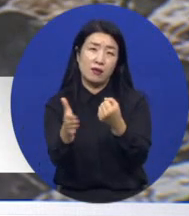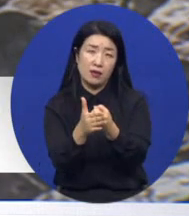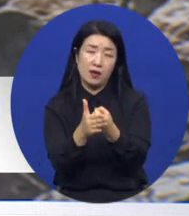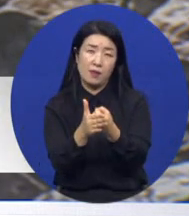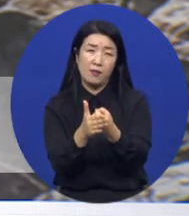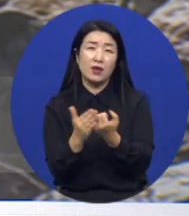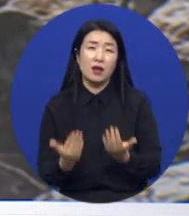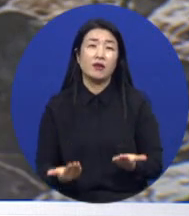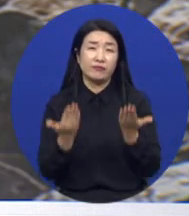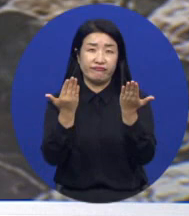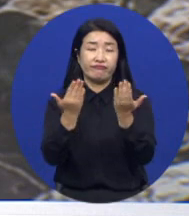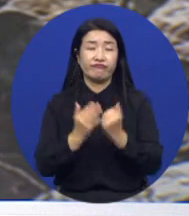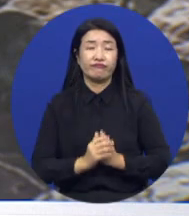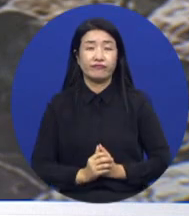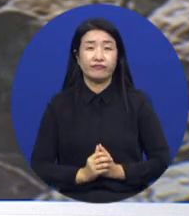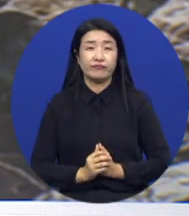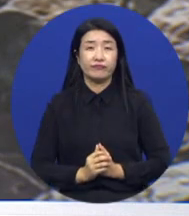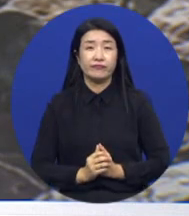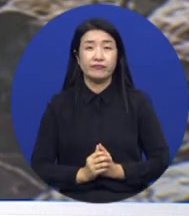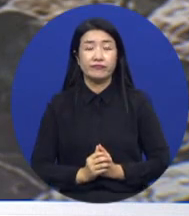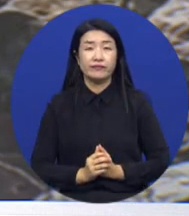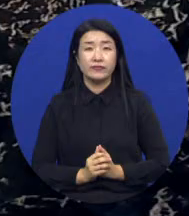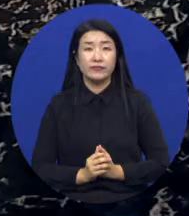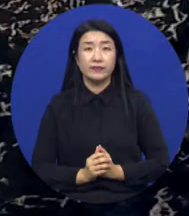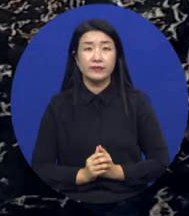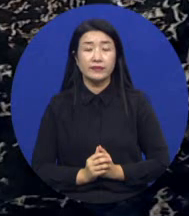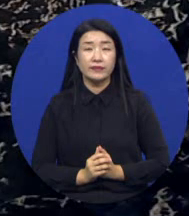이따금 기자가 보도합니다.